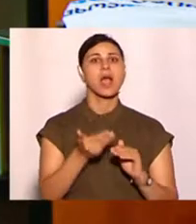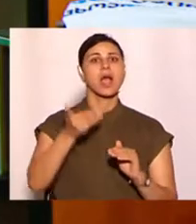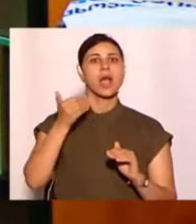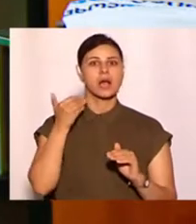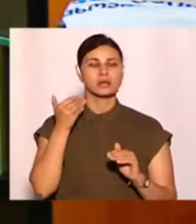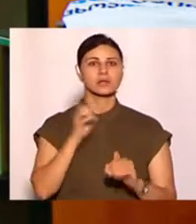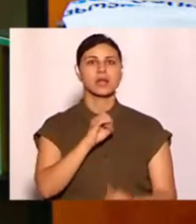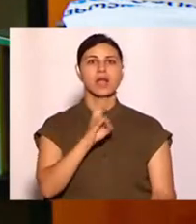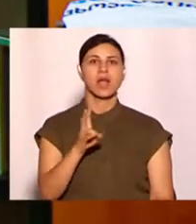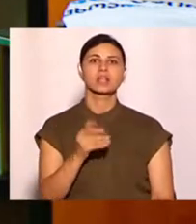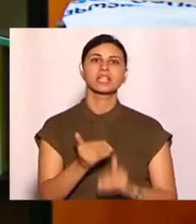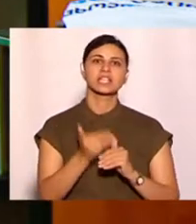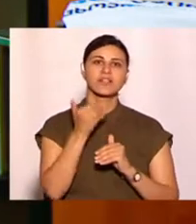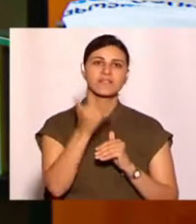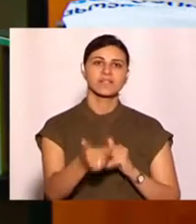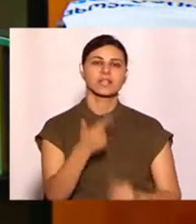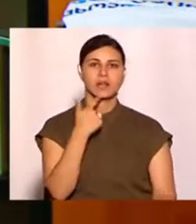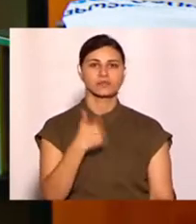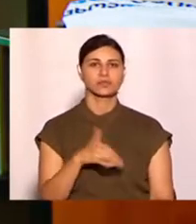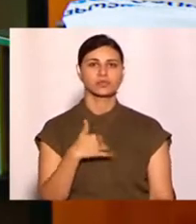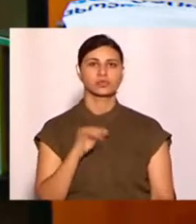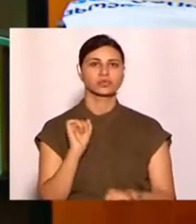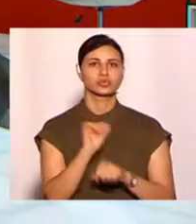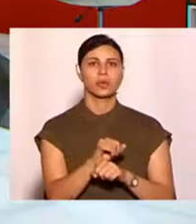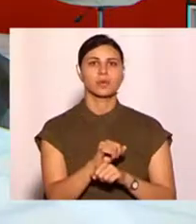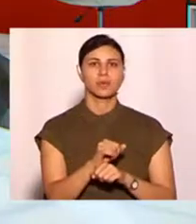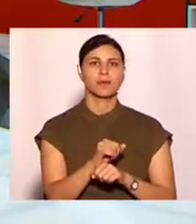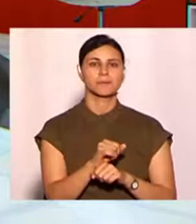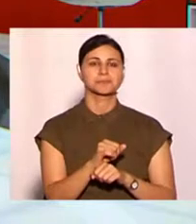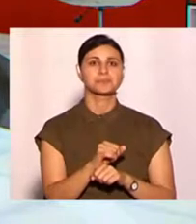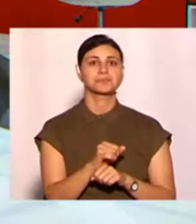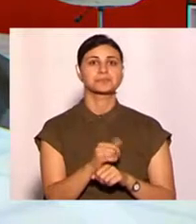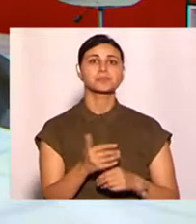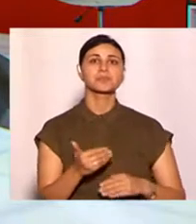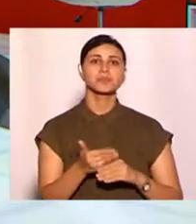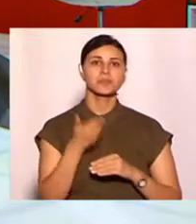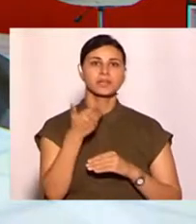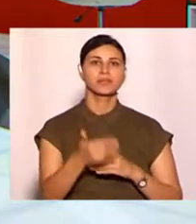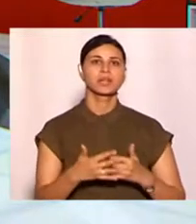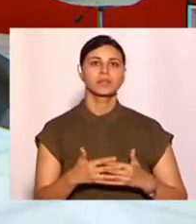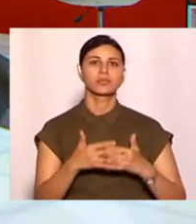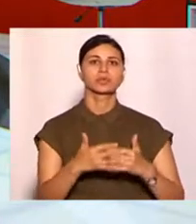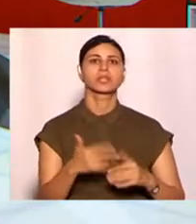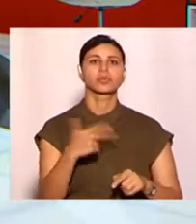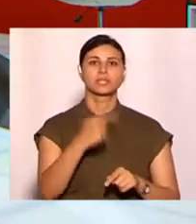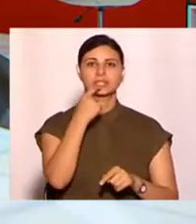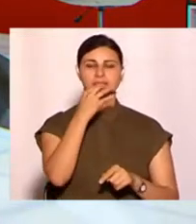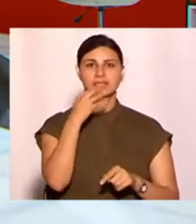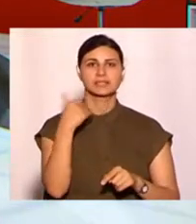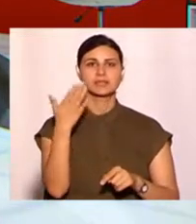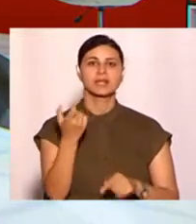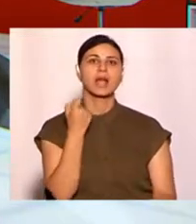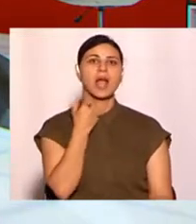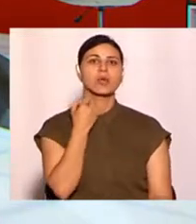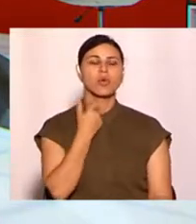ან მენოპაუზა დაიწყო გვიან ასაკში 55 წელი და მეტი, გვიანი ორსულობა 30 წლის მერე ორსულობა,